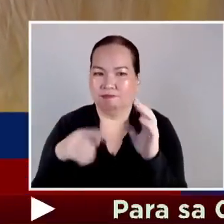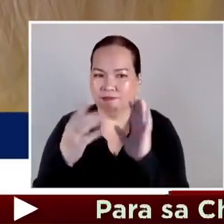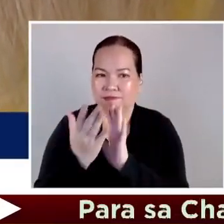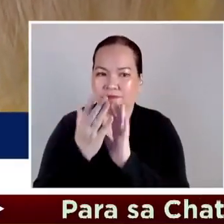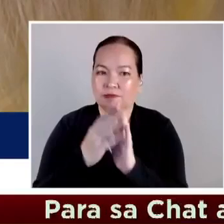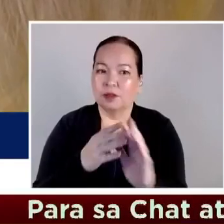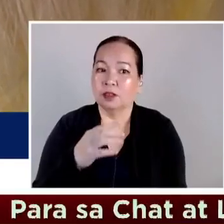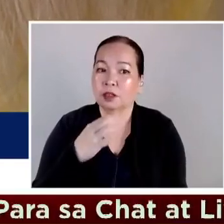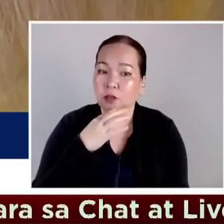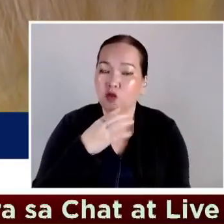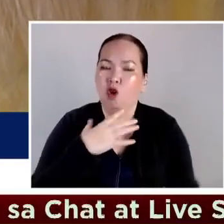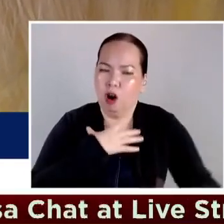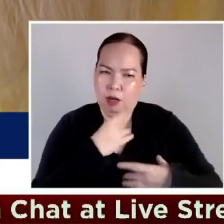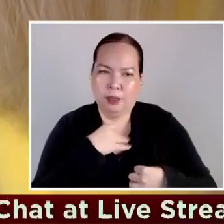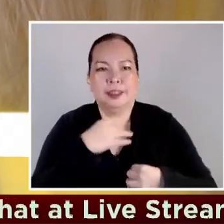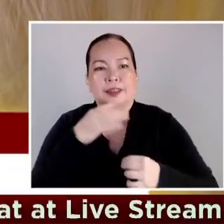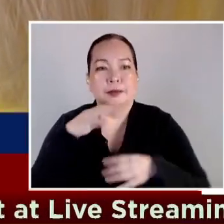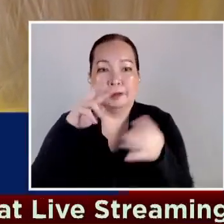at